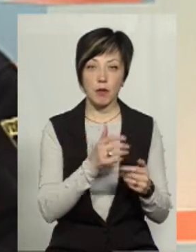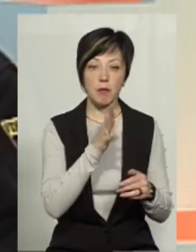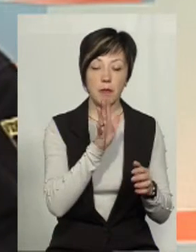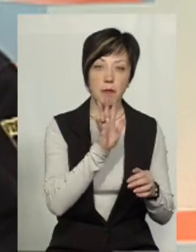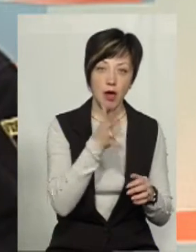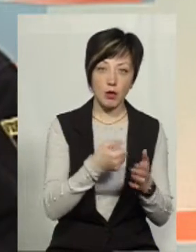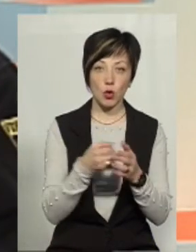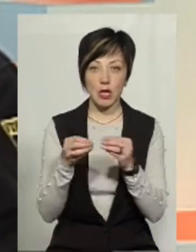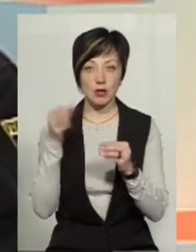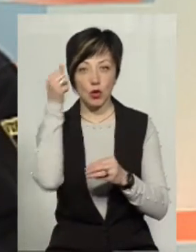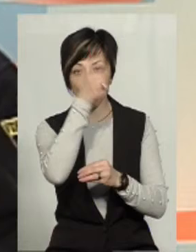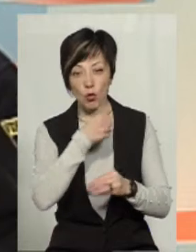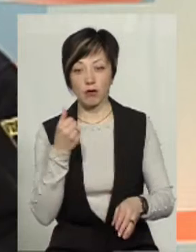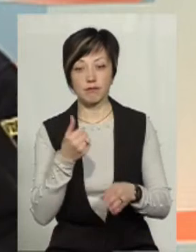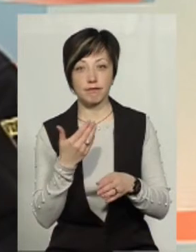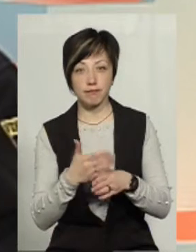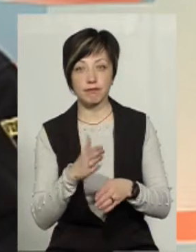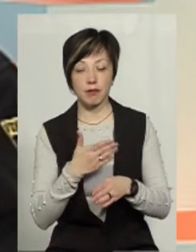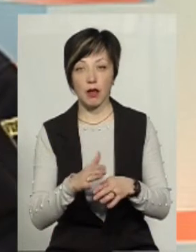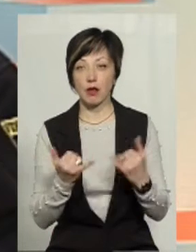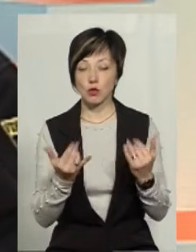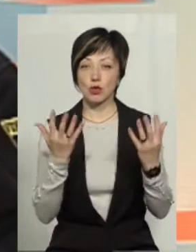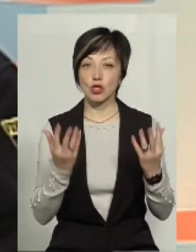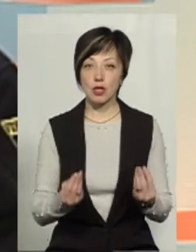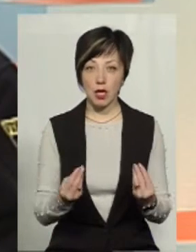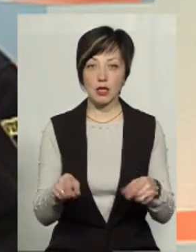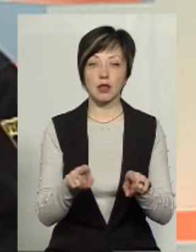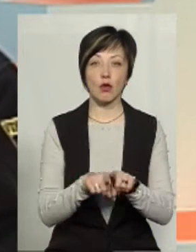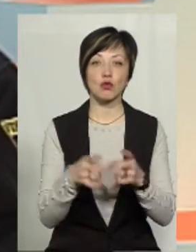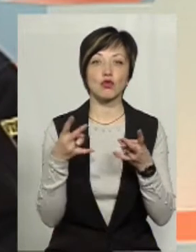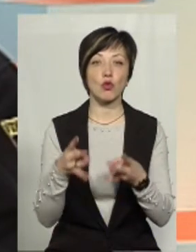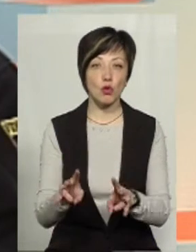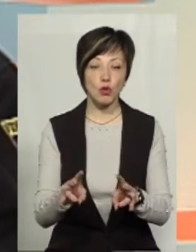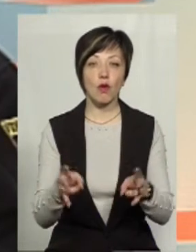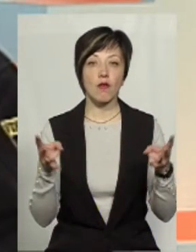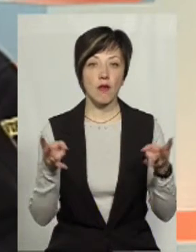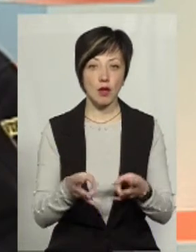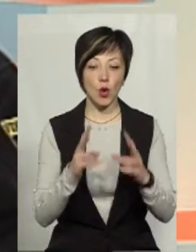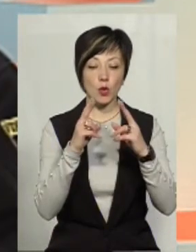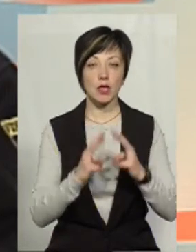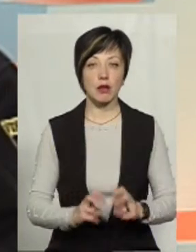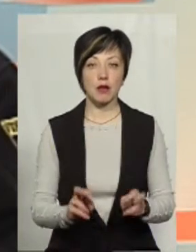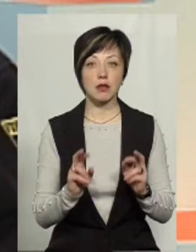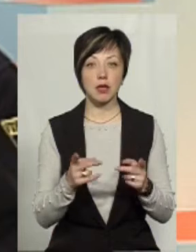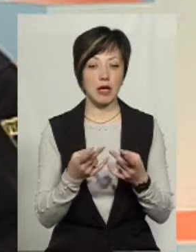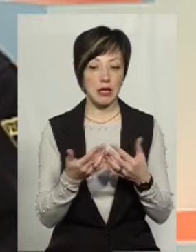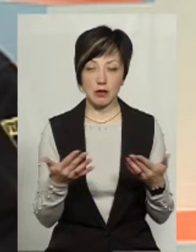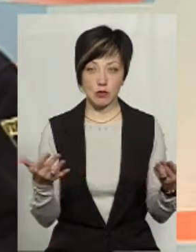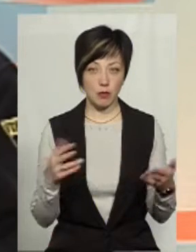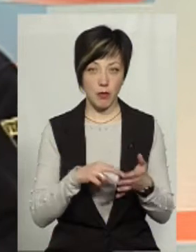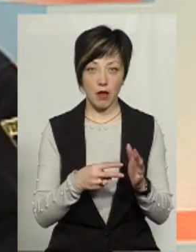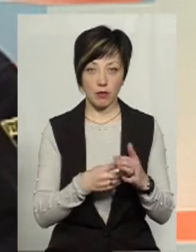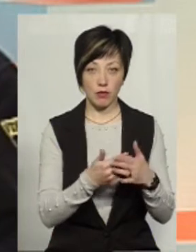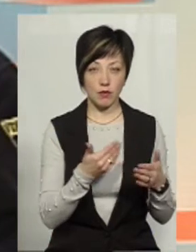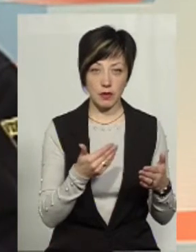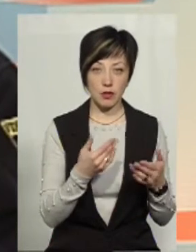від 5 до 10 років. Але на сьогоднішній день таку шкоду варто розглядати різнопланово.